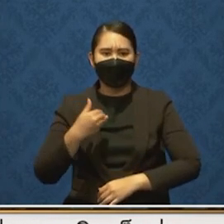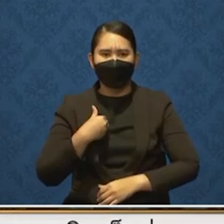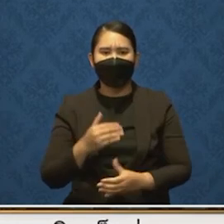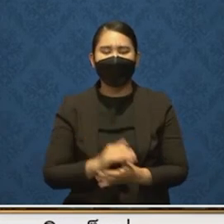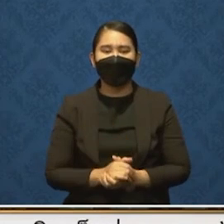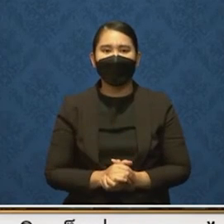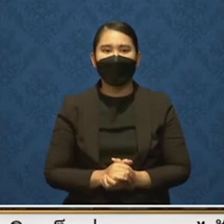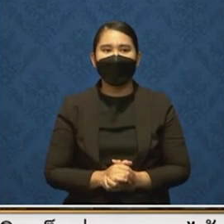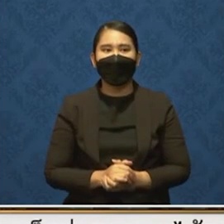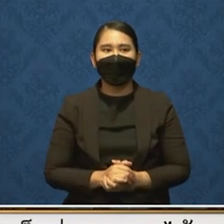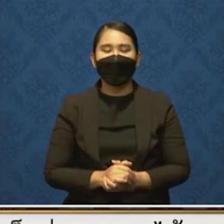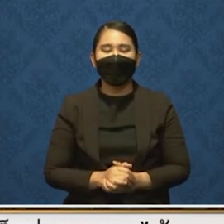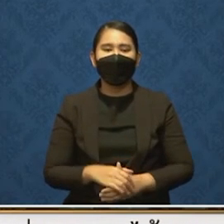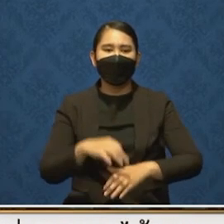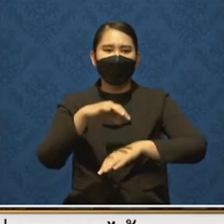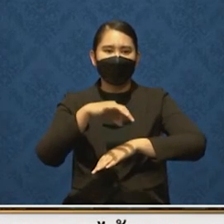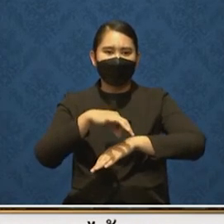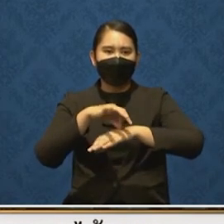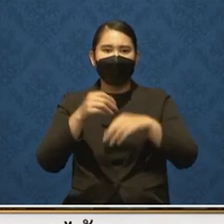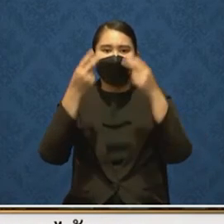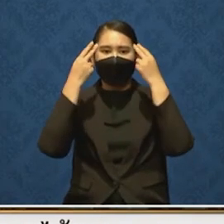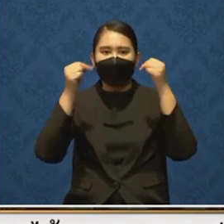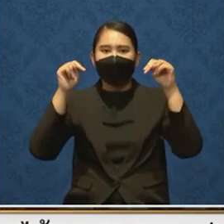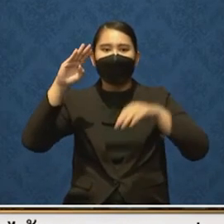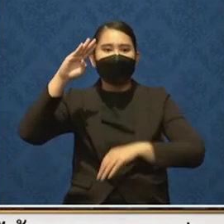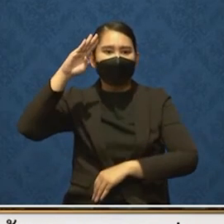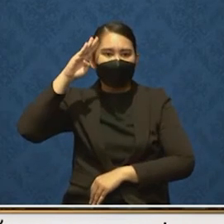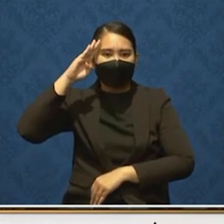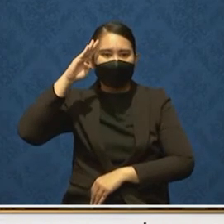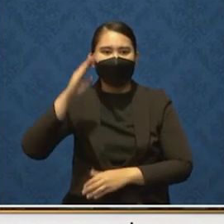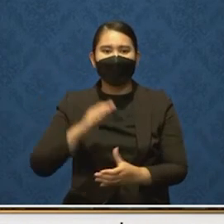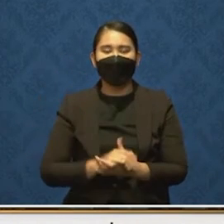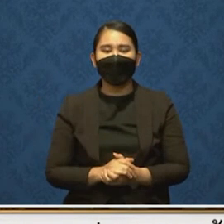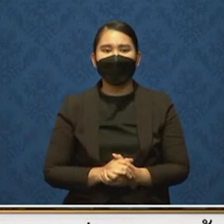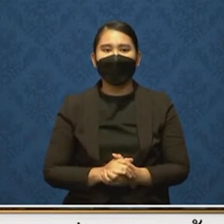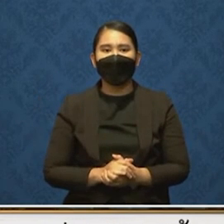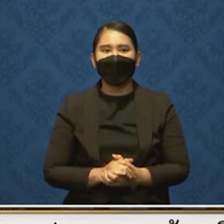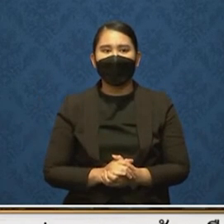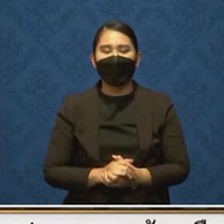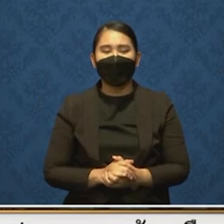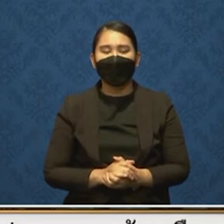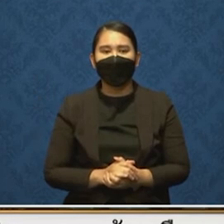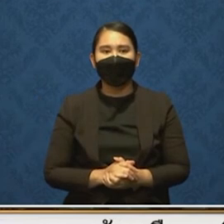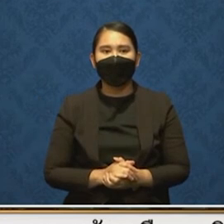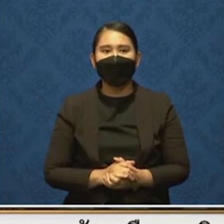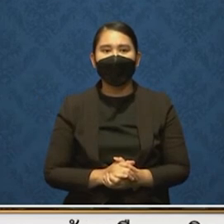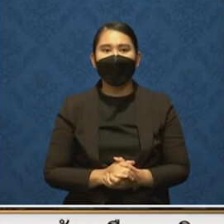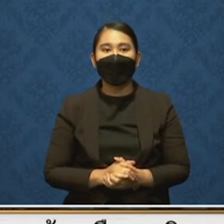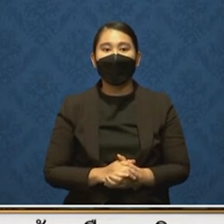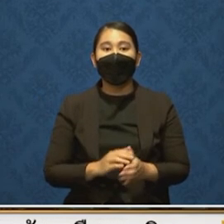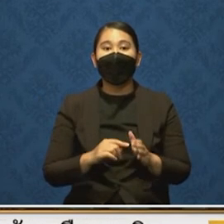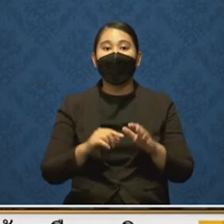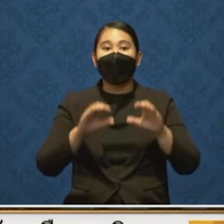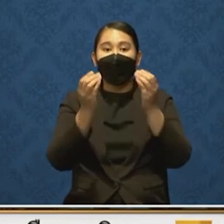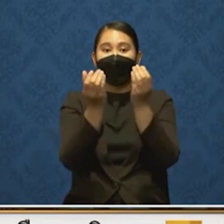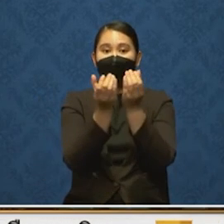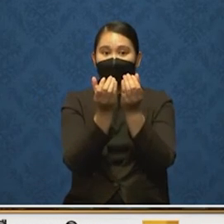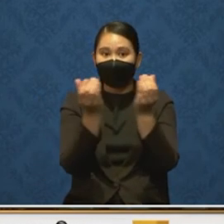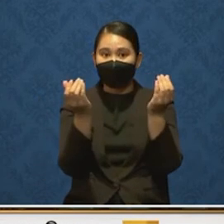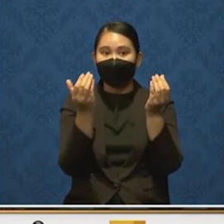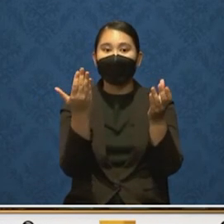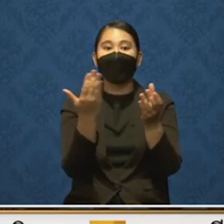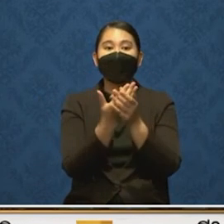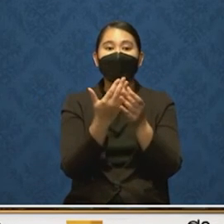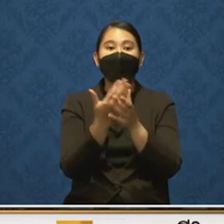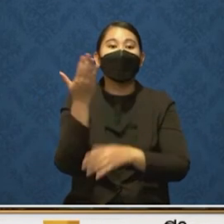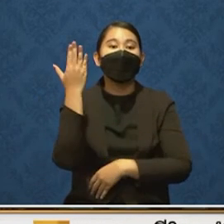การโตจของคุณประยุตต์มเป็นการรวงตำแหน่ง เมื่อรัฐมรูนชบับก่อนนะครั